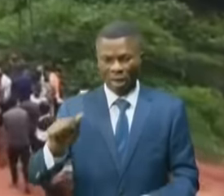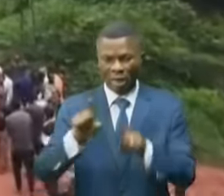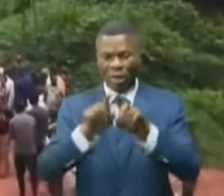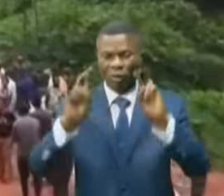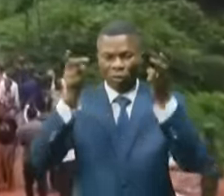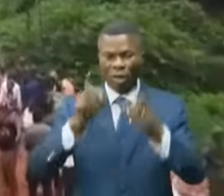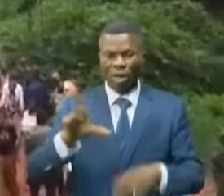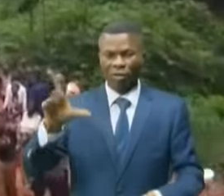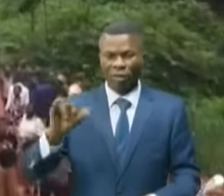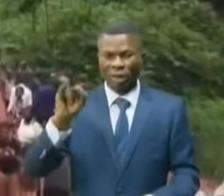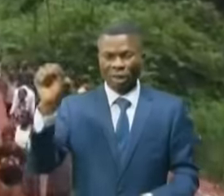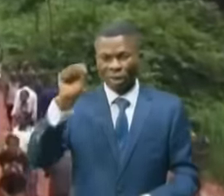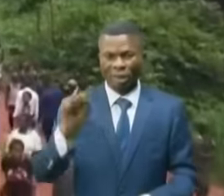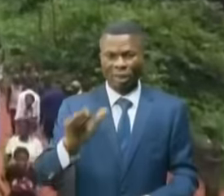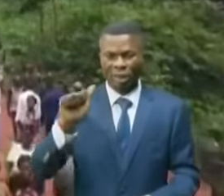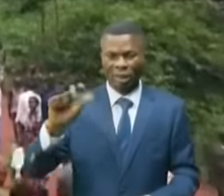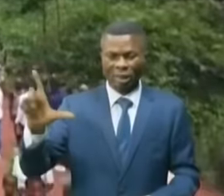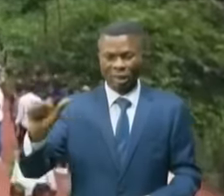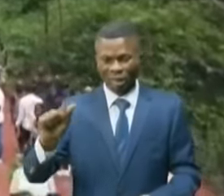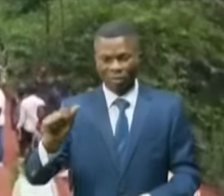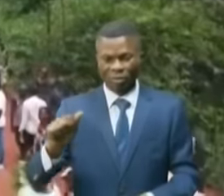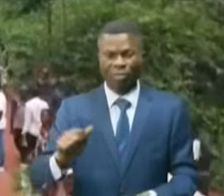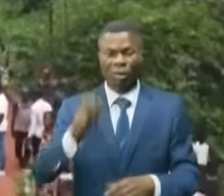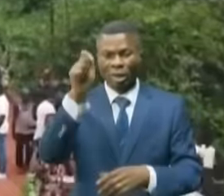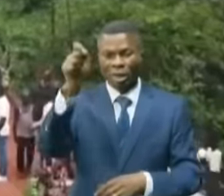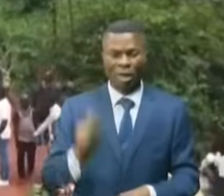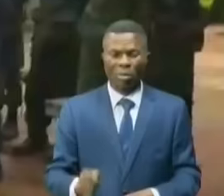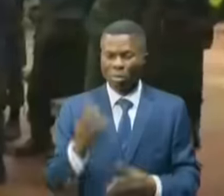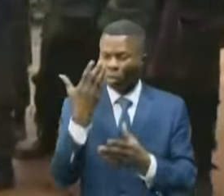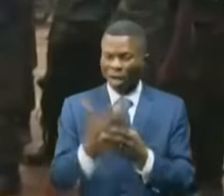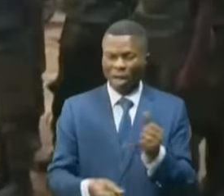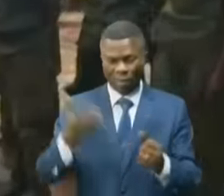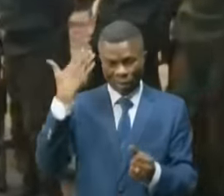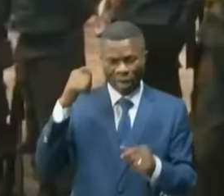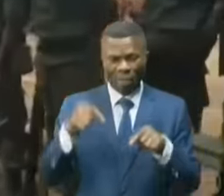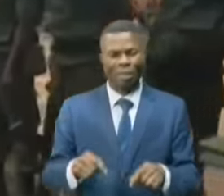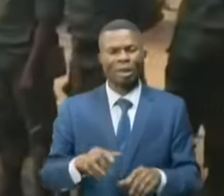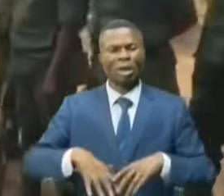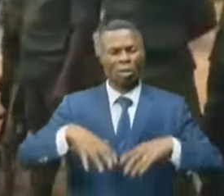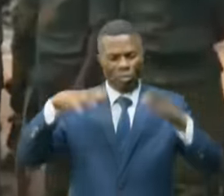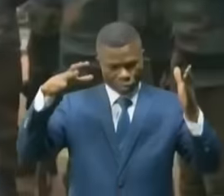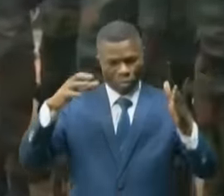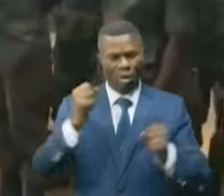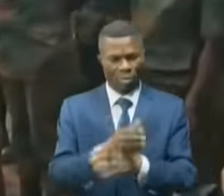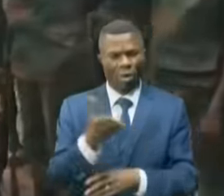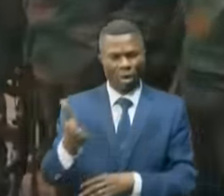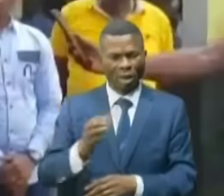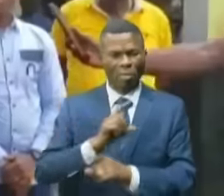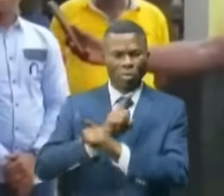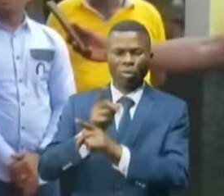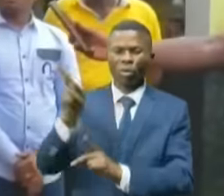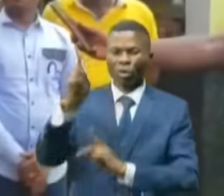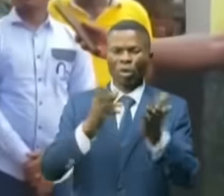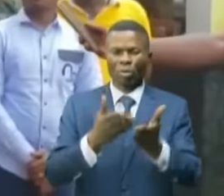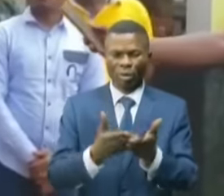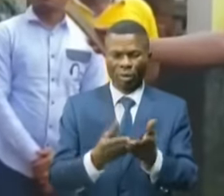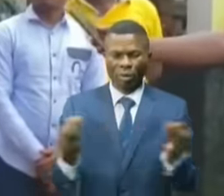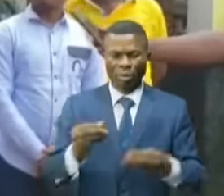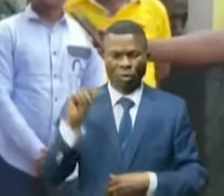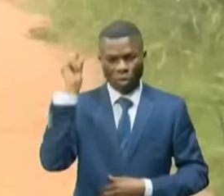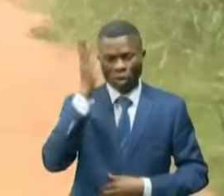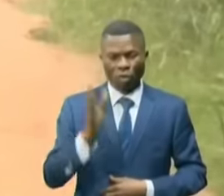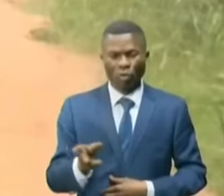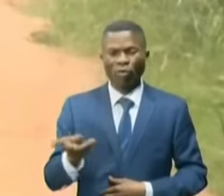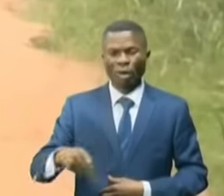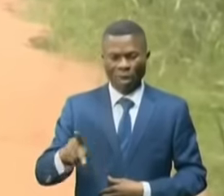particulier souffraient d'une absence des éléments des effarés d'essai aujourd'hui disponibles grâce au gouverneur de